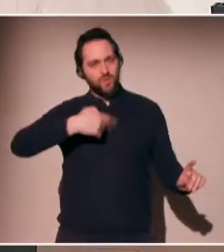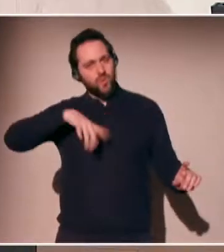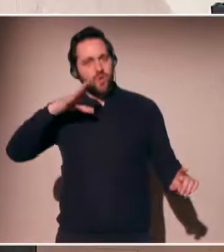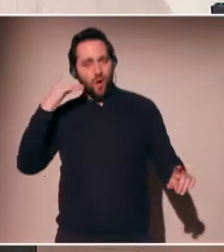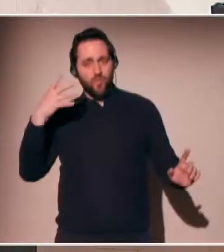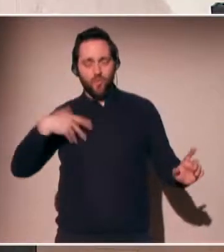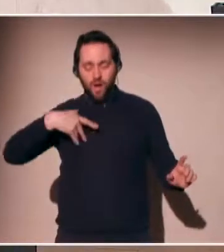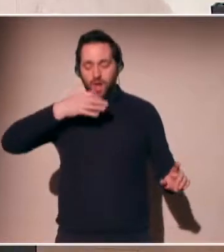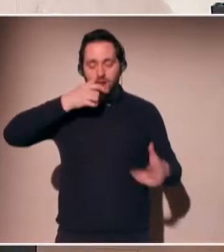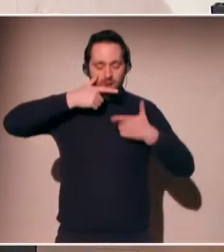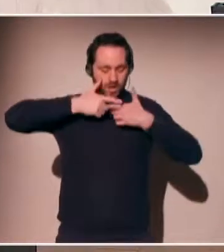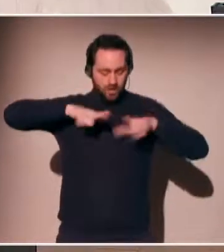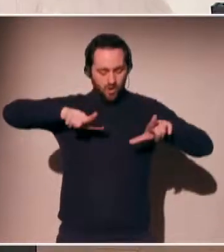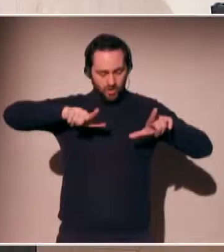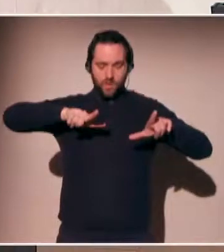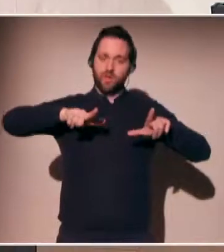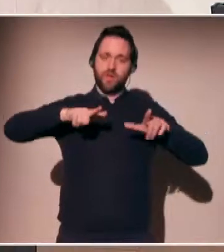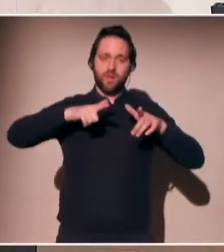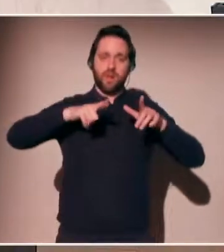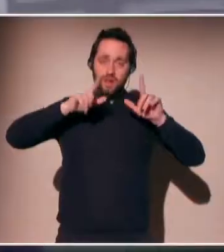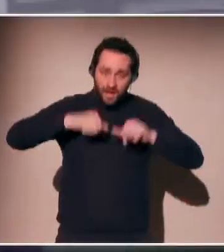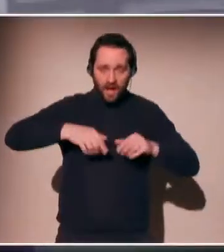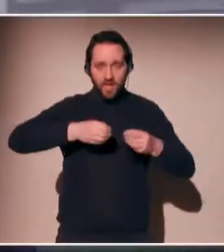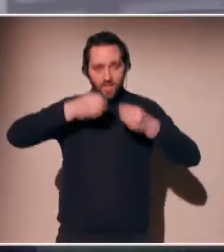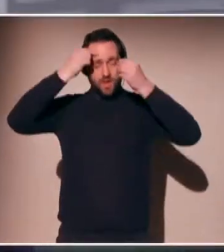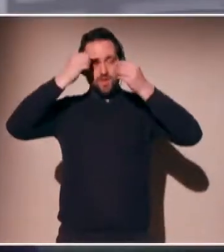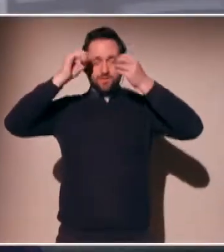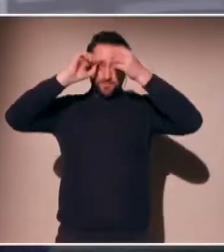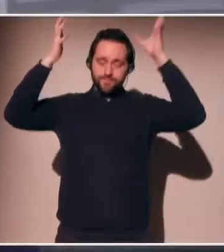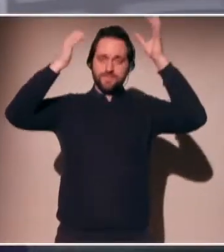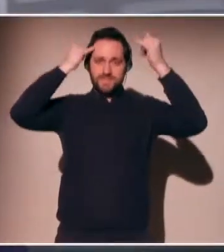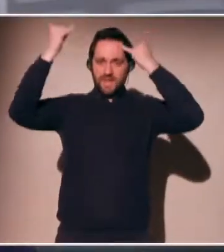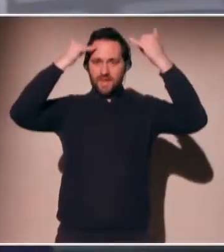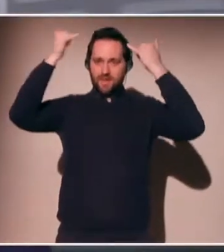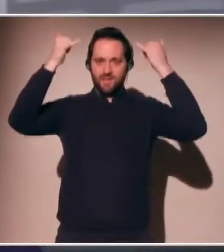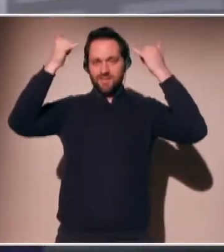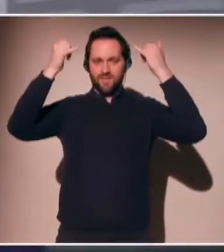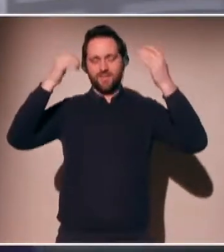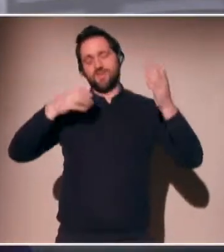vraiment ce qui nous différencie des autres espèces.